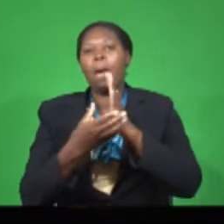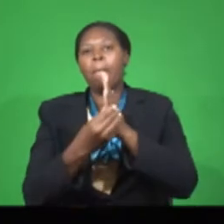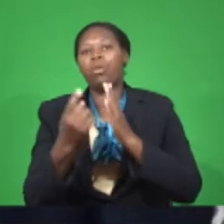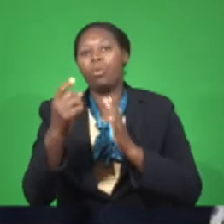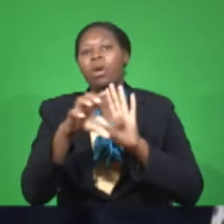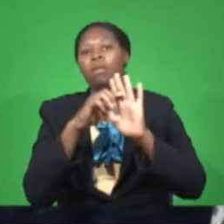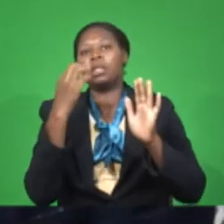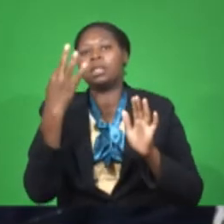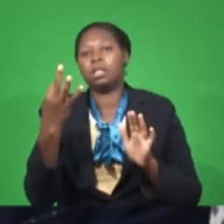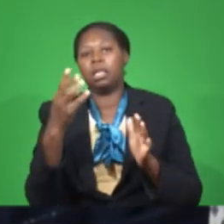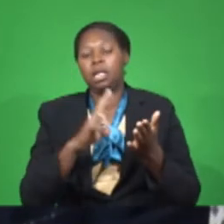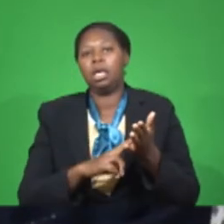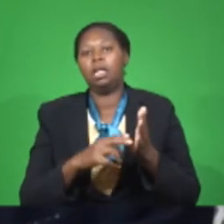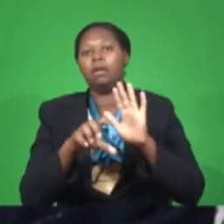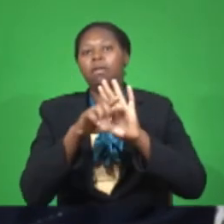Matthew 1:3-16.